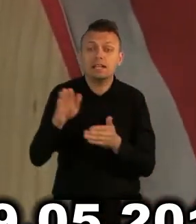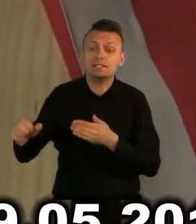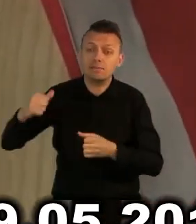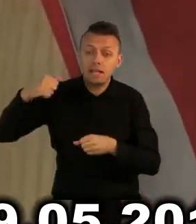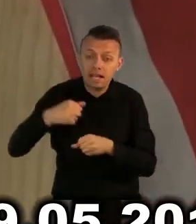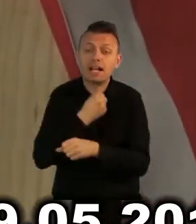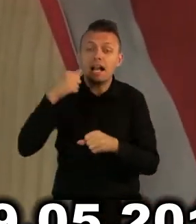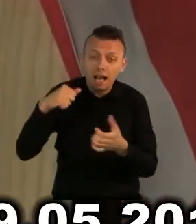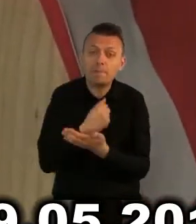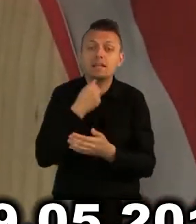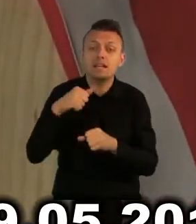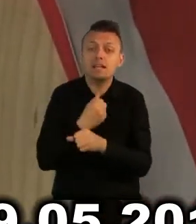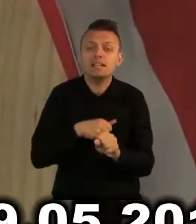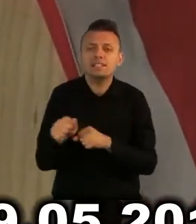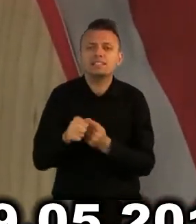Kamień jest twardy,